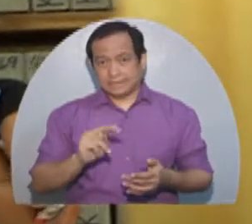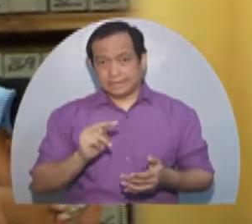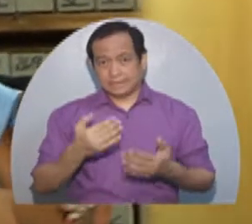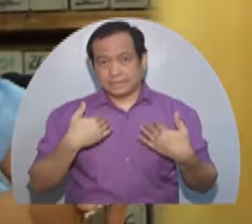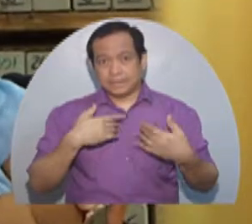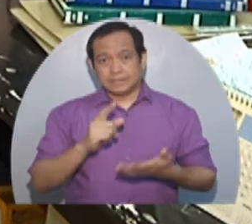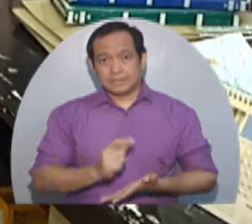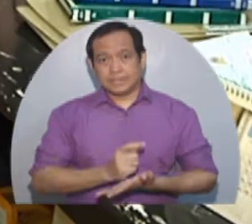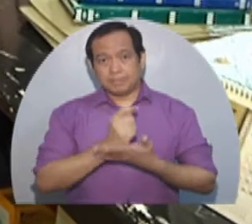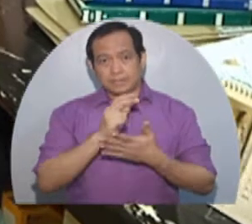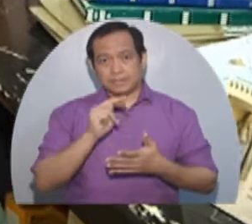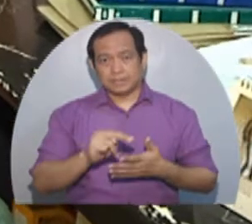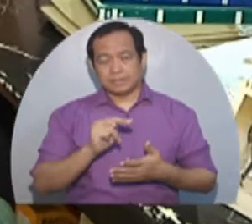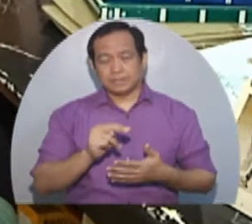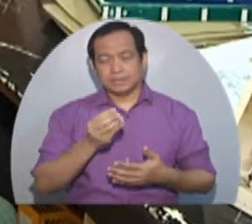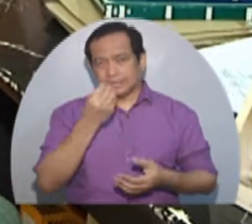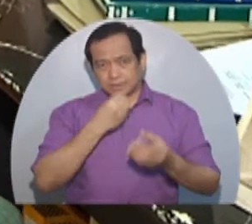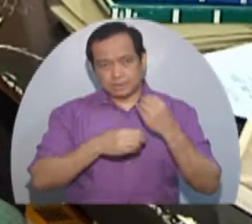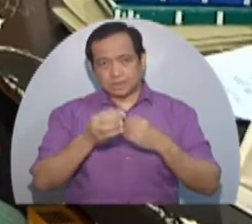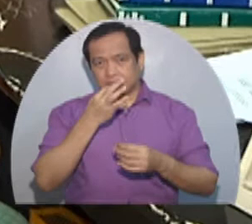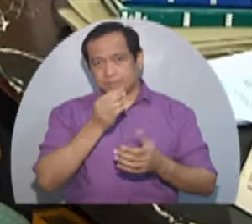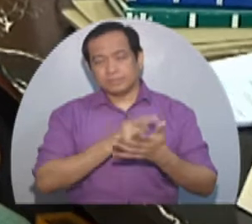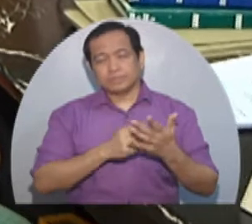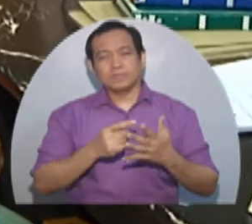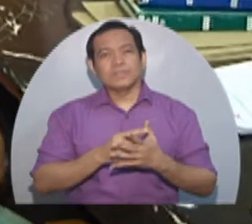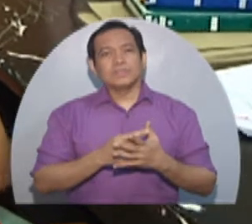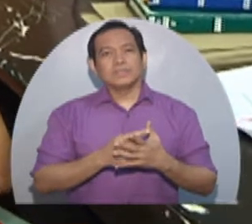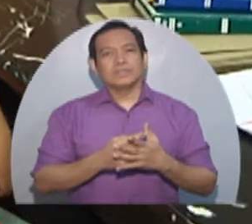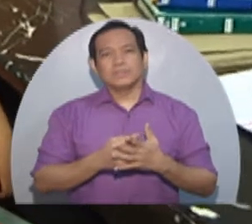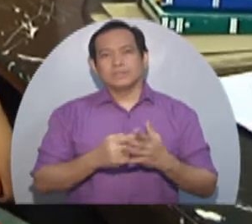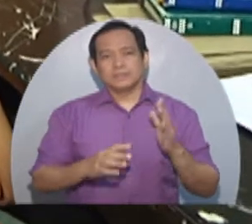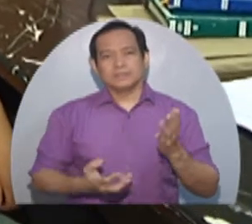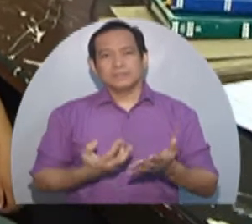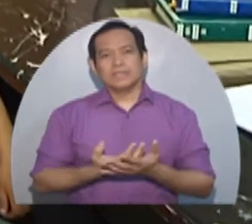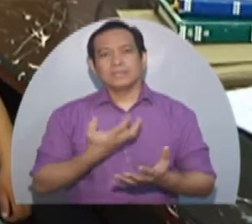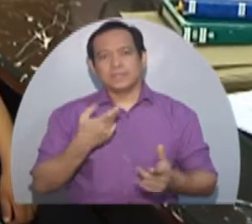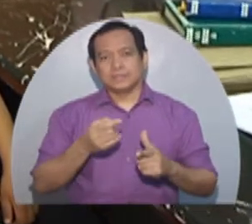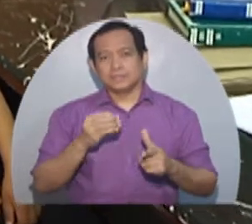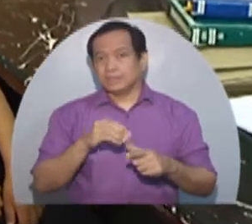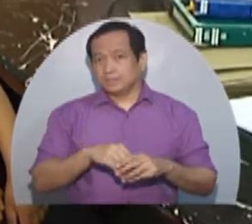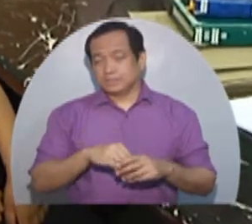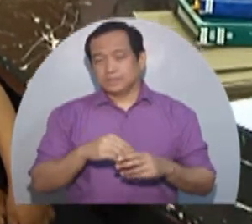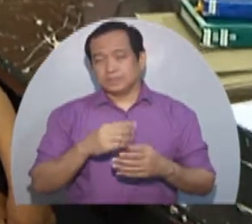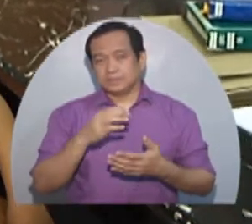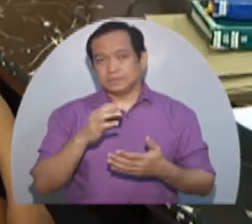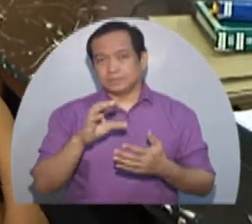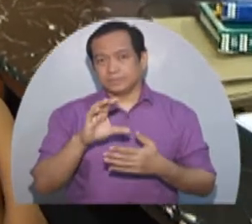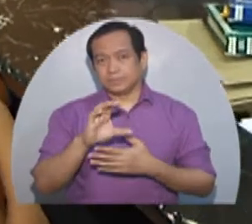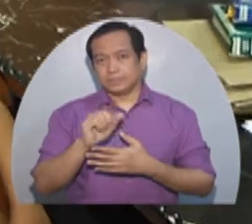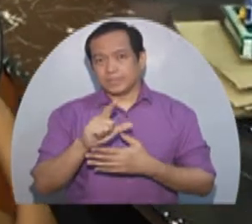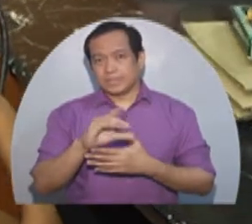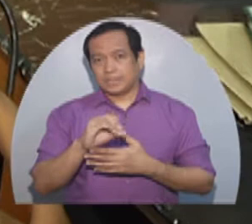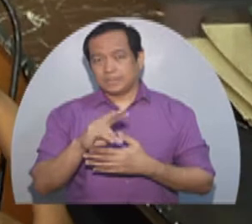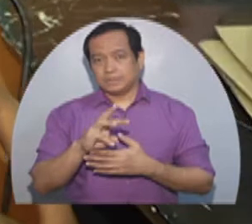bata. Kinakailangan din siyang kumain ng pagkain na sagana sa calcium para ma-develop ang kanyang mga buto. Napacheck up po,